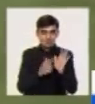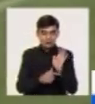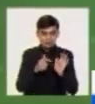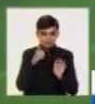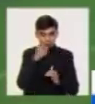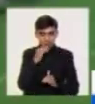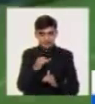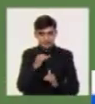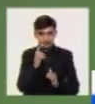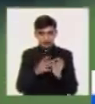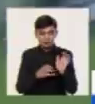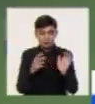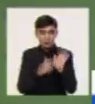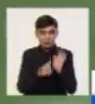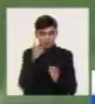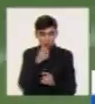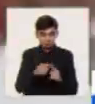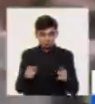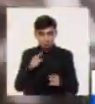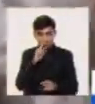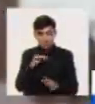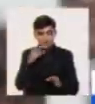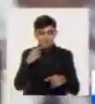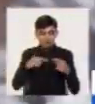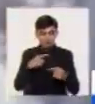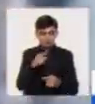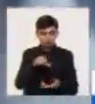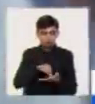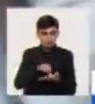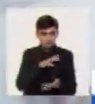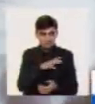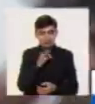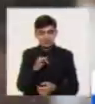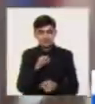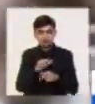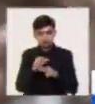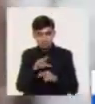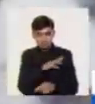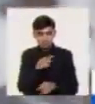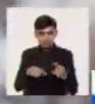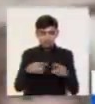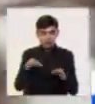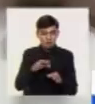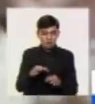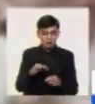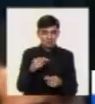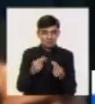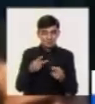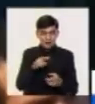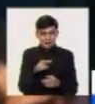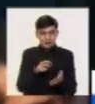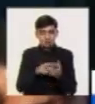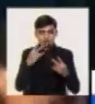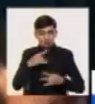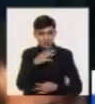1979-1980 жылдары жыл футболшысы атанғаннан кейін бапкерлікпен де айналысты. Допты бұлғаудан қорықпаңыз деп әр ойындарынан тамен